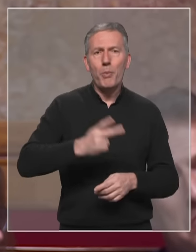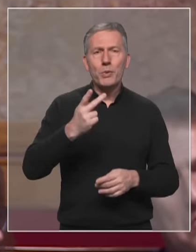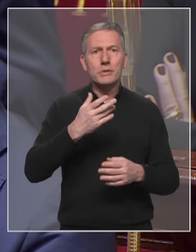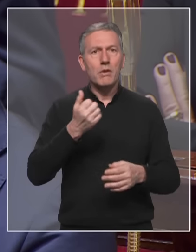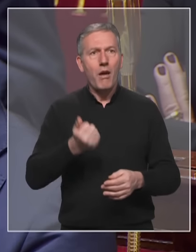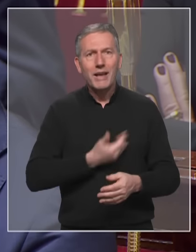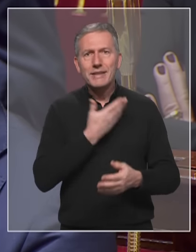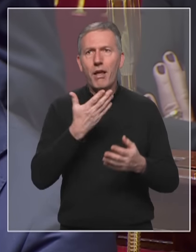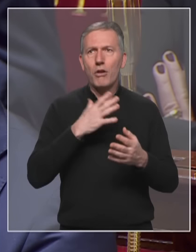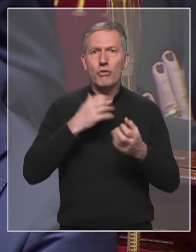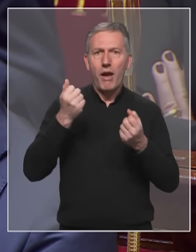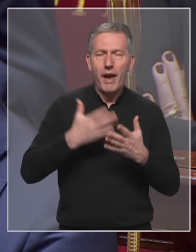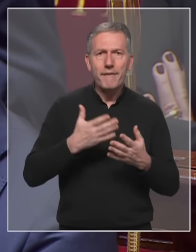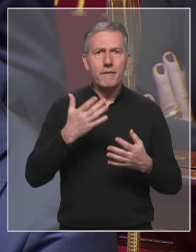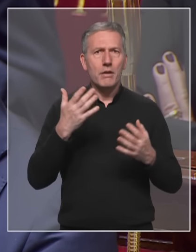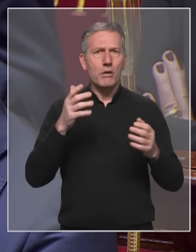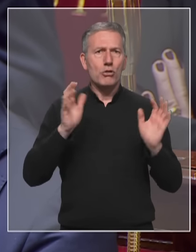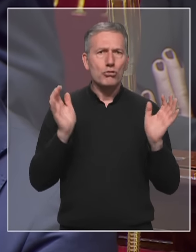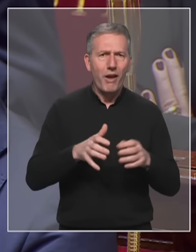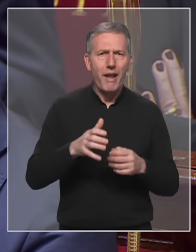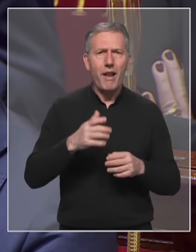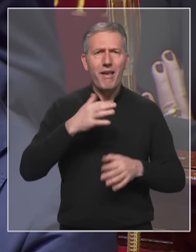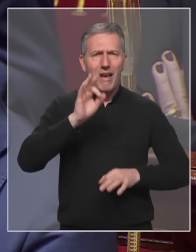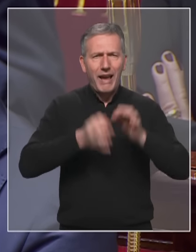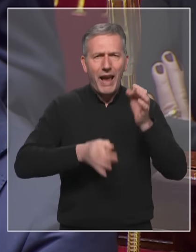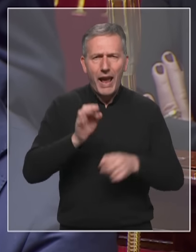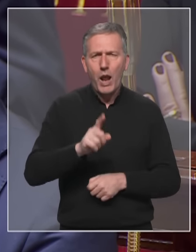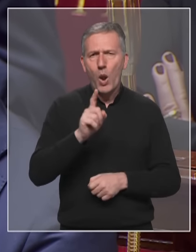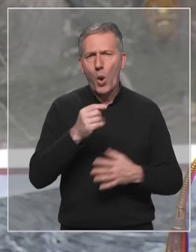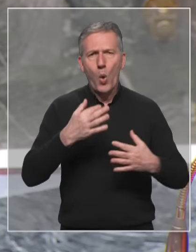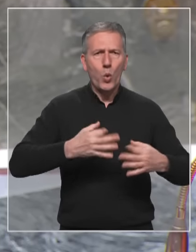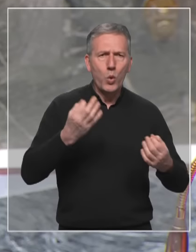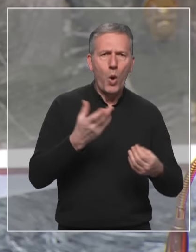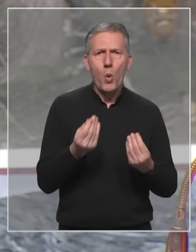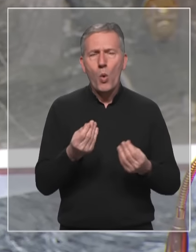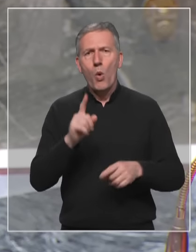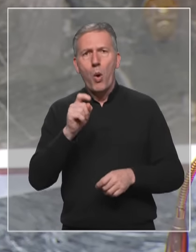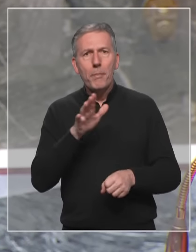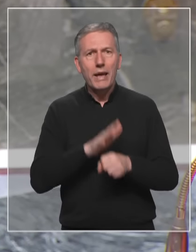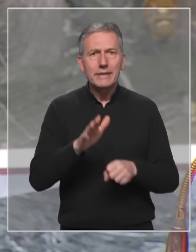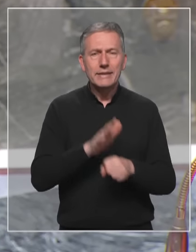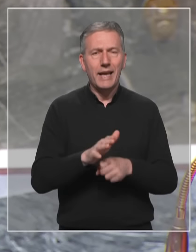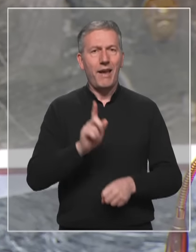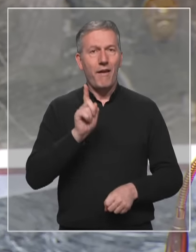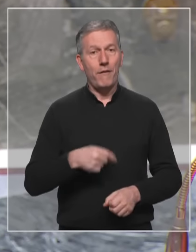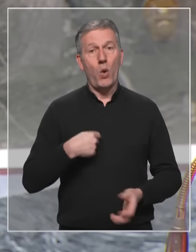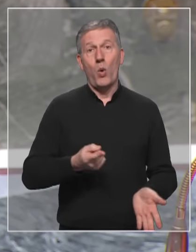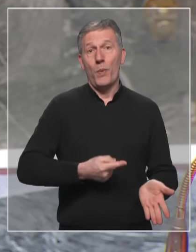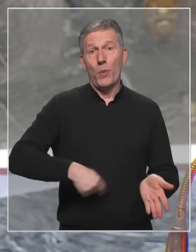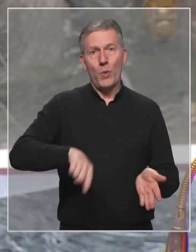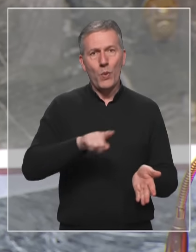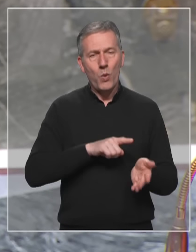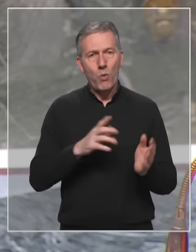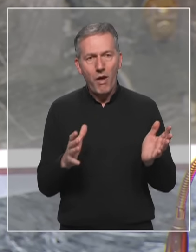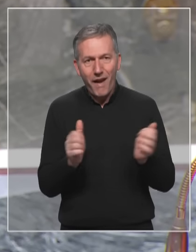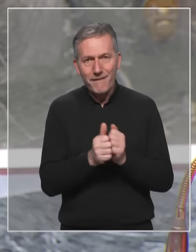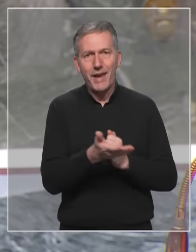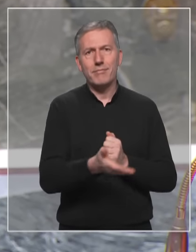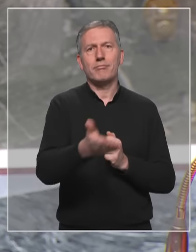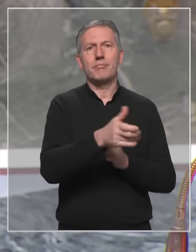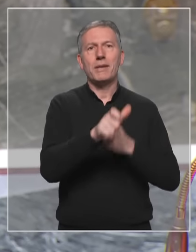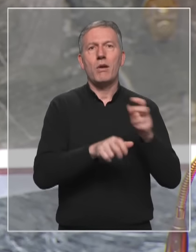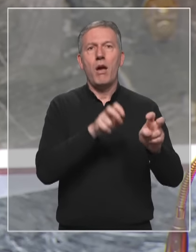accidents météorologiques, le gel, la grêle, l'eau, trop d'eau, pas assez d'eau. Il faut que nous nous repositionnions avec eux sur la